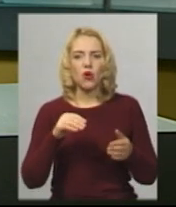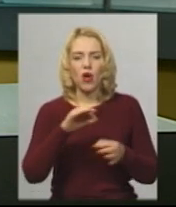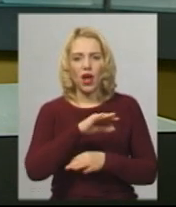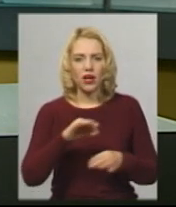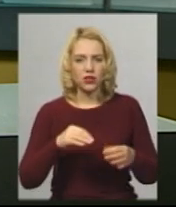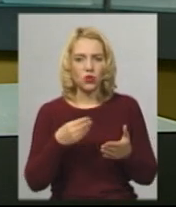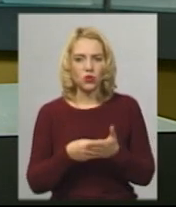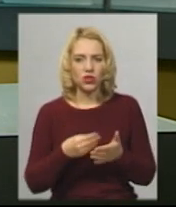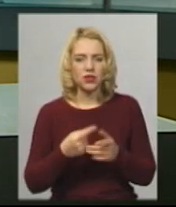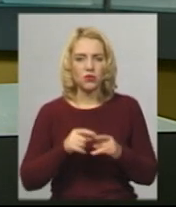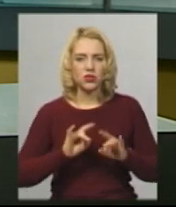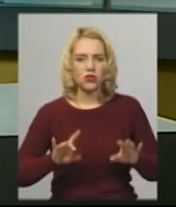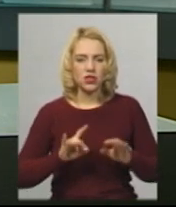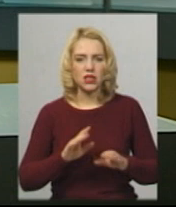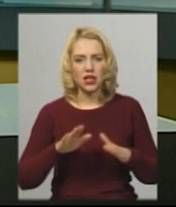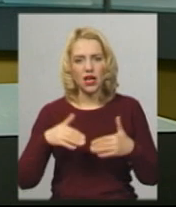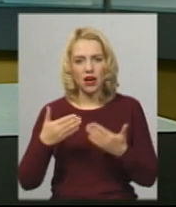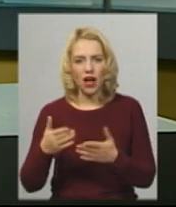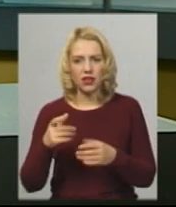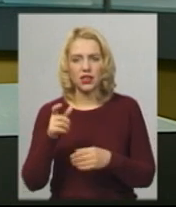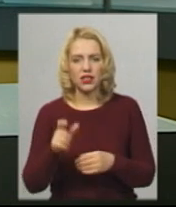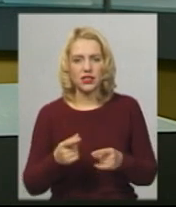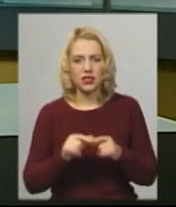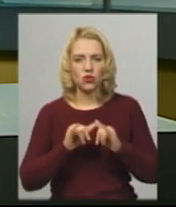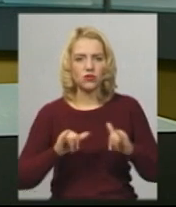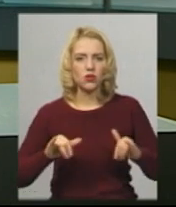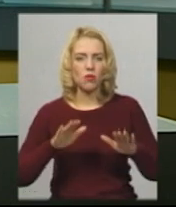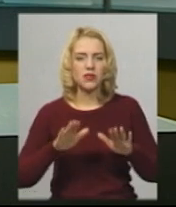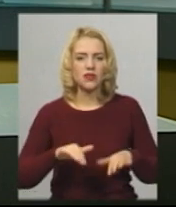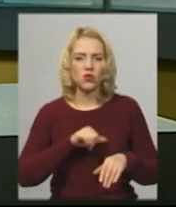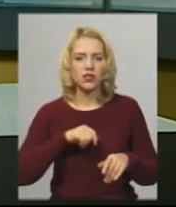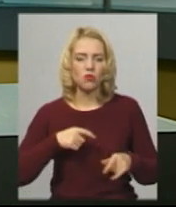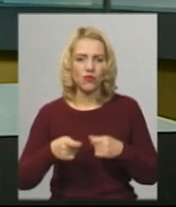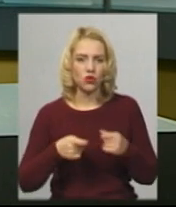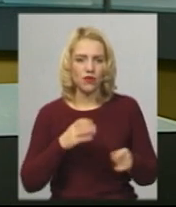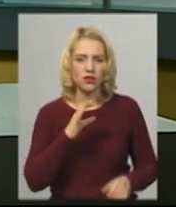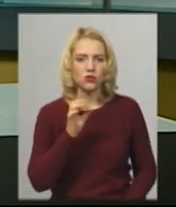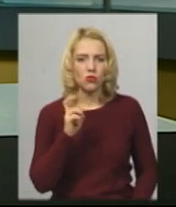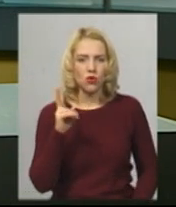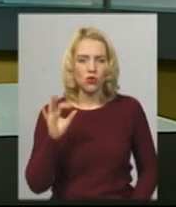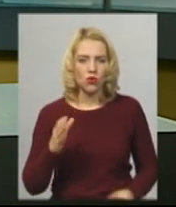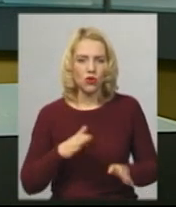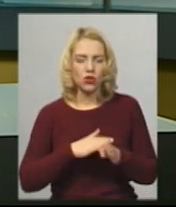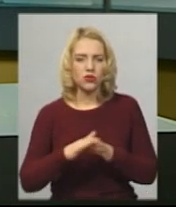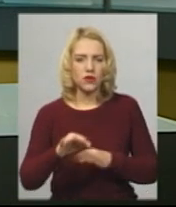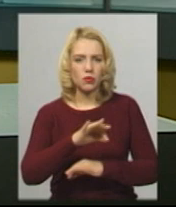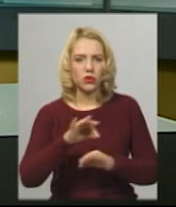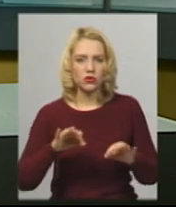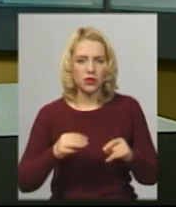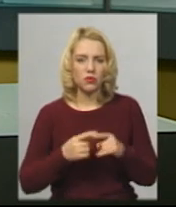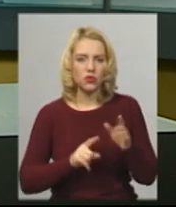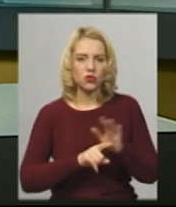розповіла радниця з комунікації Хмельницького центру розвитку місцевого самоврядування Алла Собко. Реалізовувати проєкти переможців